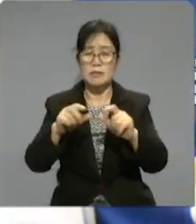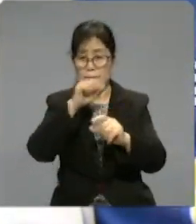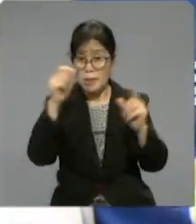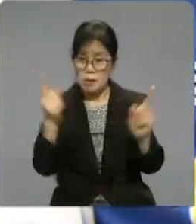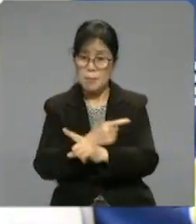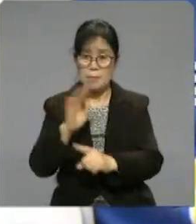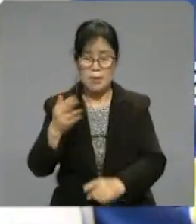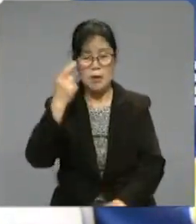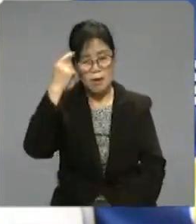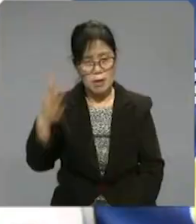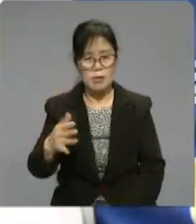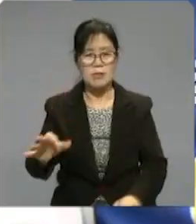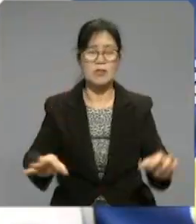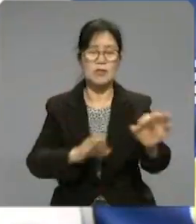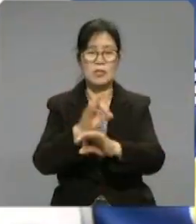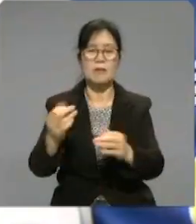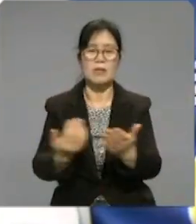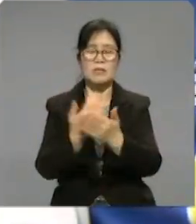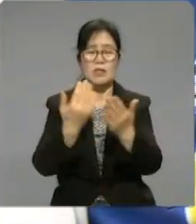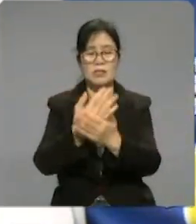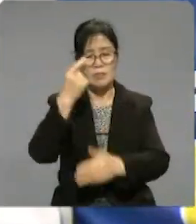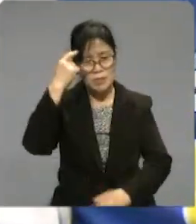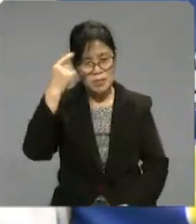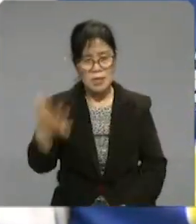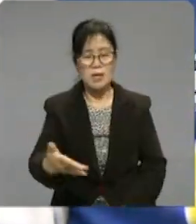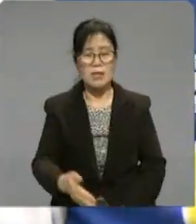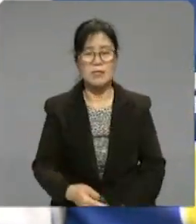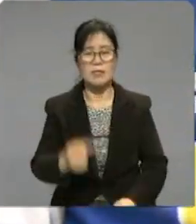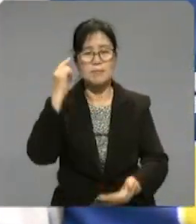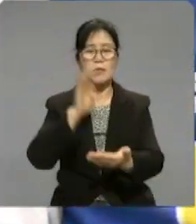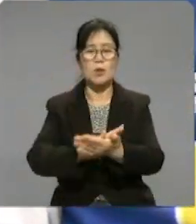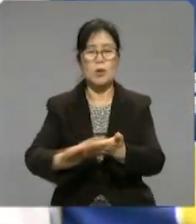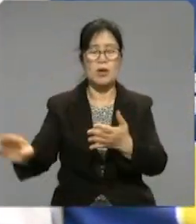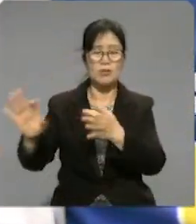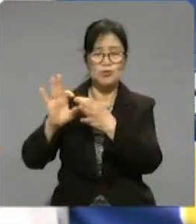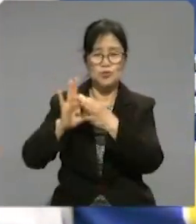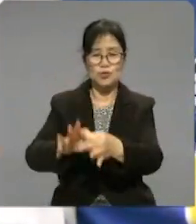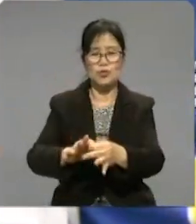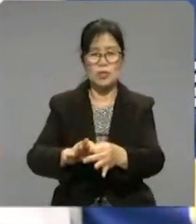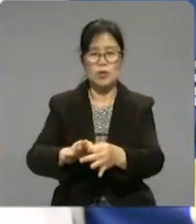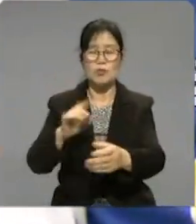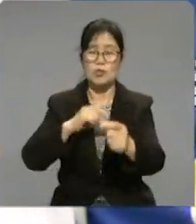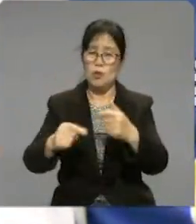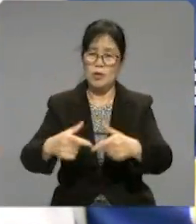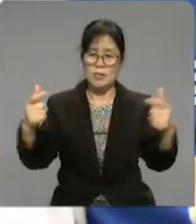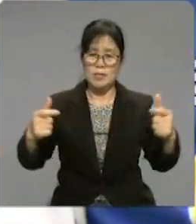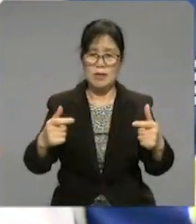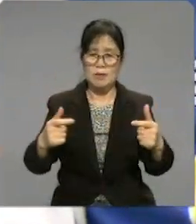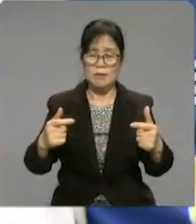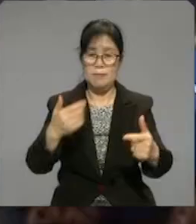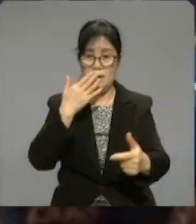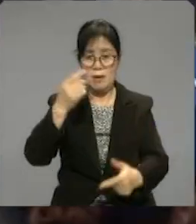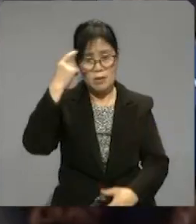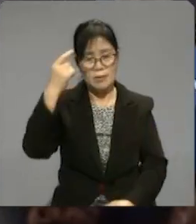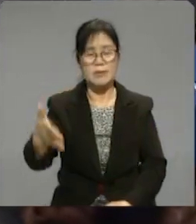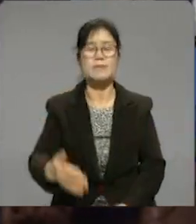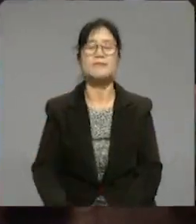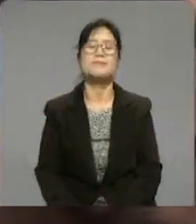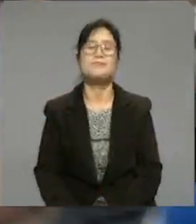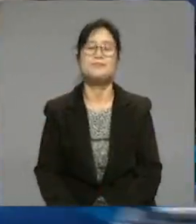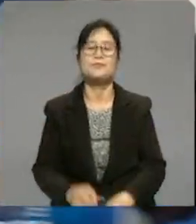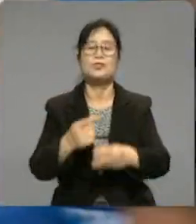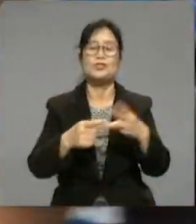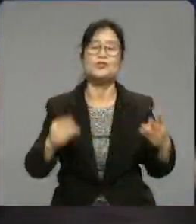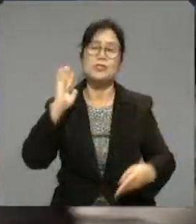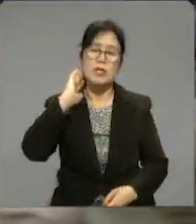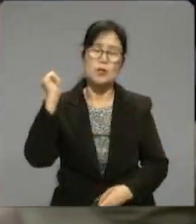개선됐습니까? 경제는 발전했습니까? 평화는 유지되고 더 확장됐습니까? 윤